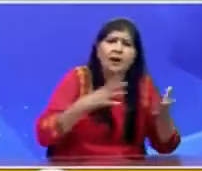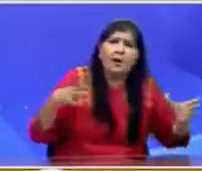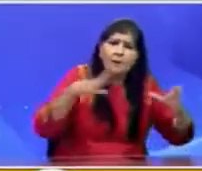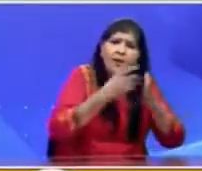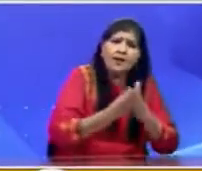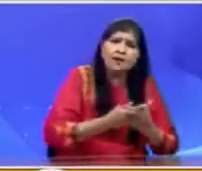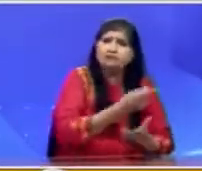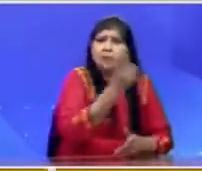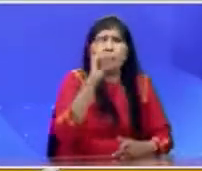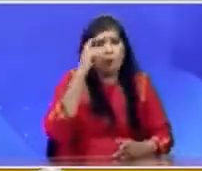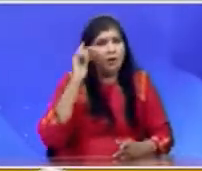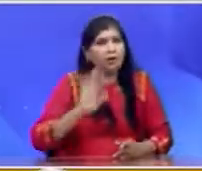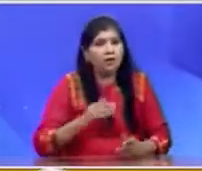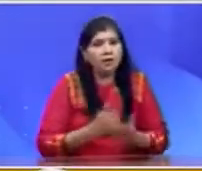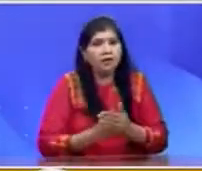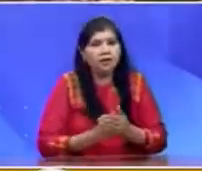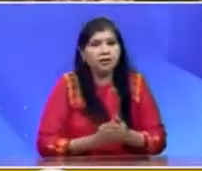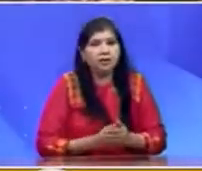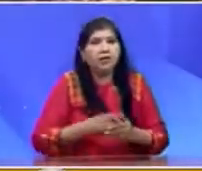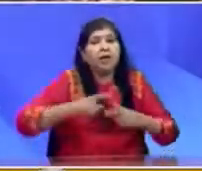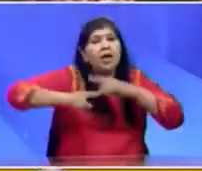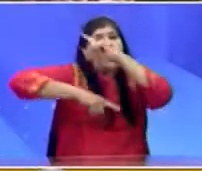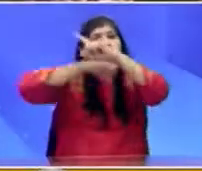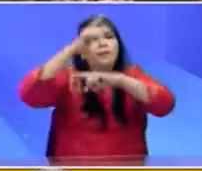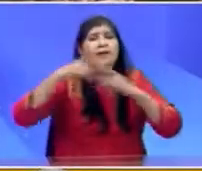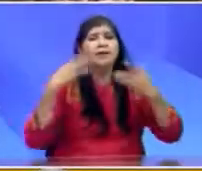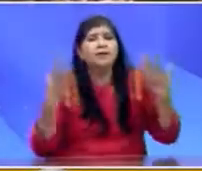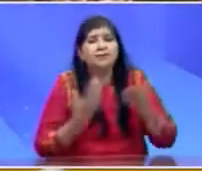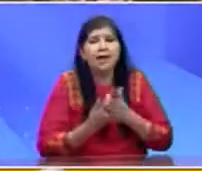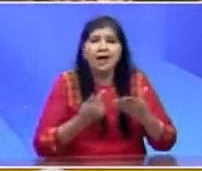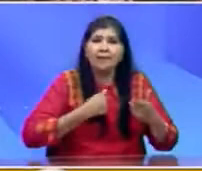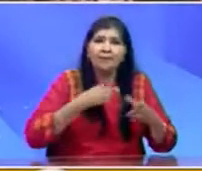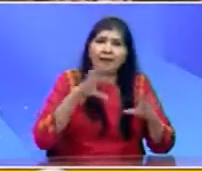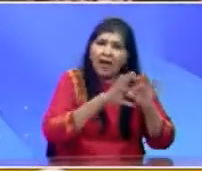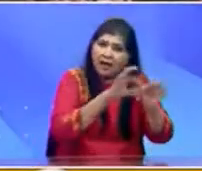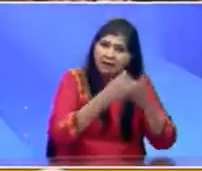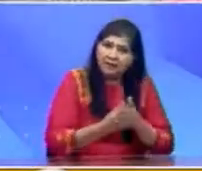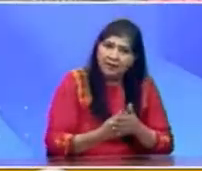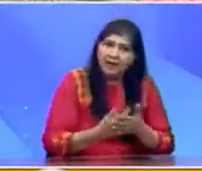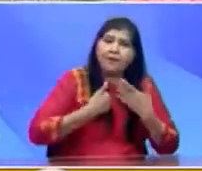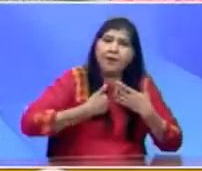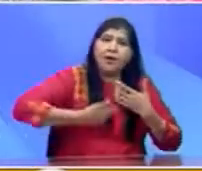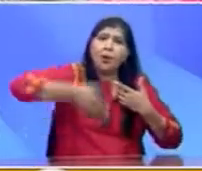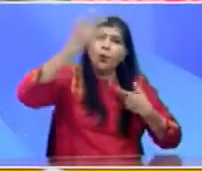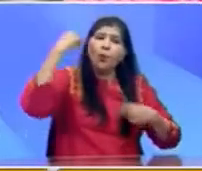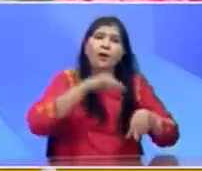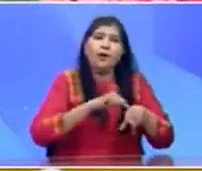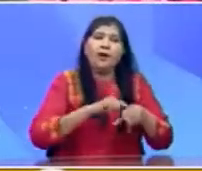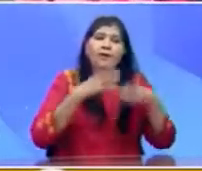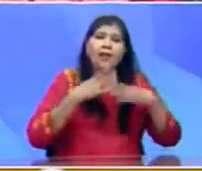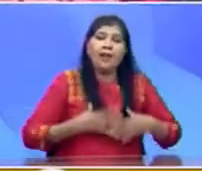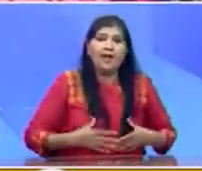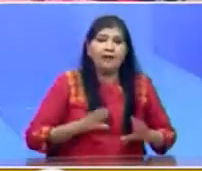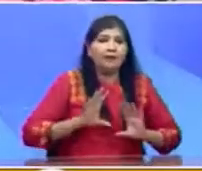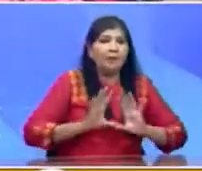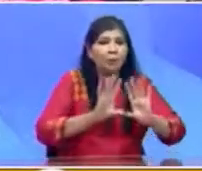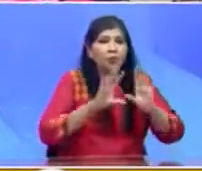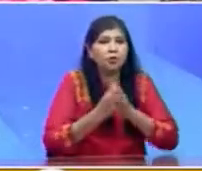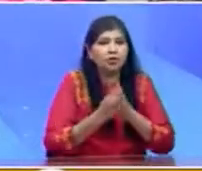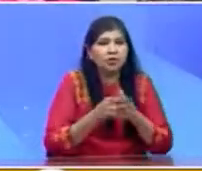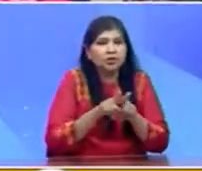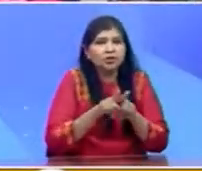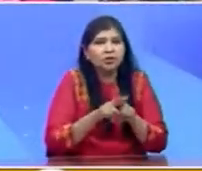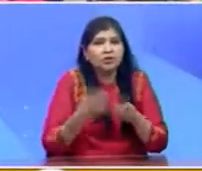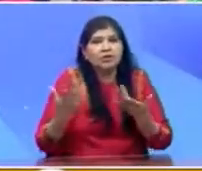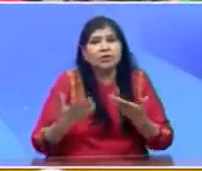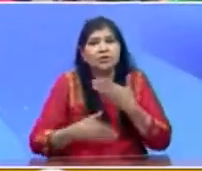है। मेले अपने आप में हमारे समाज जीवन की ऊर्जा का